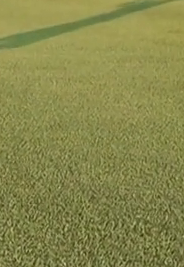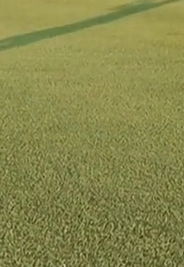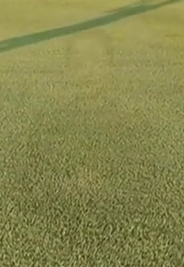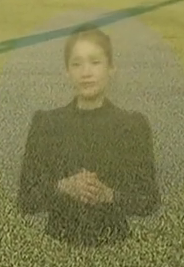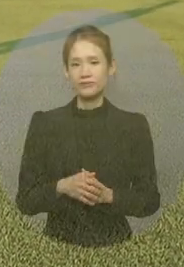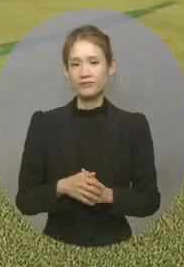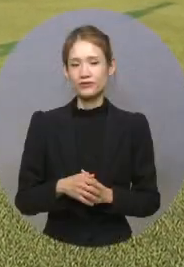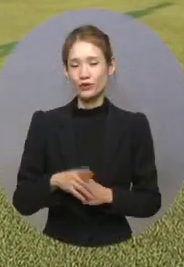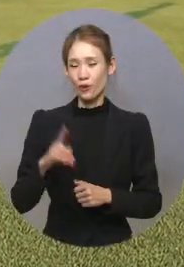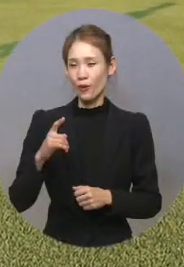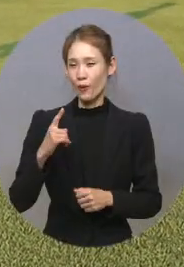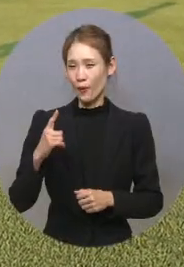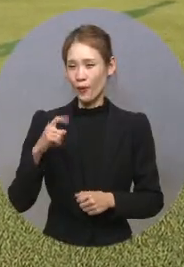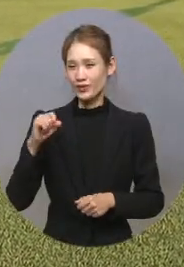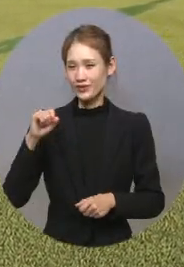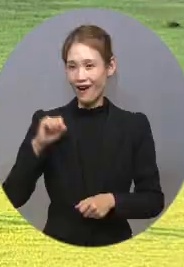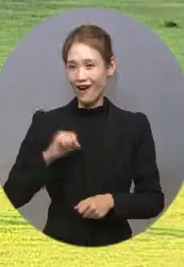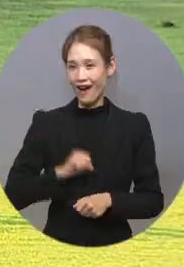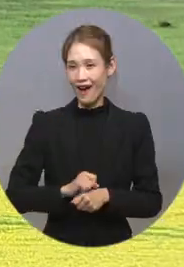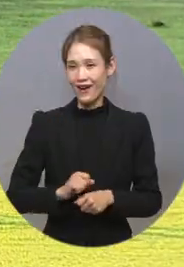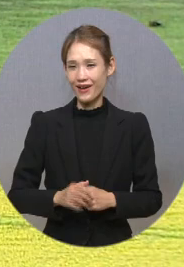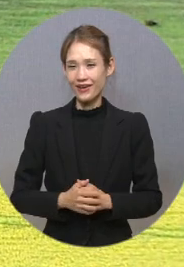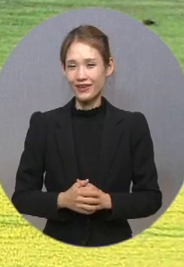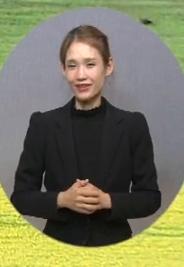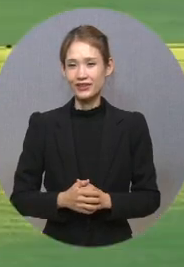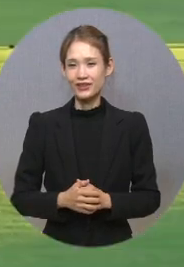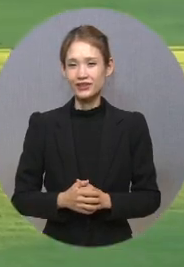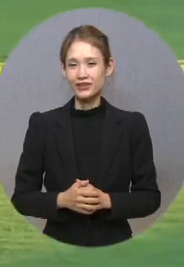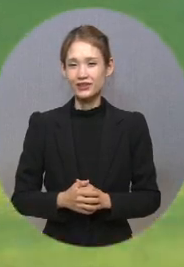잘 쳤다. 와 잘 쳤다. 나이스.